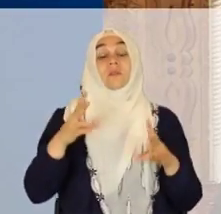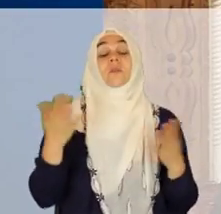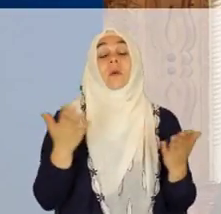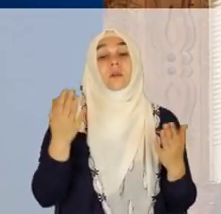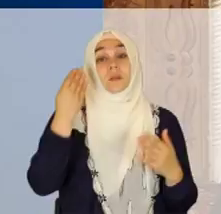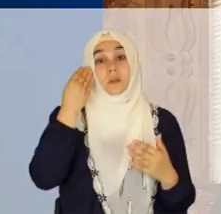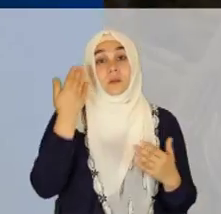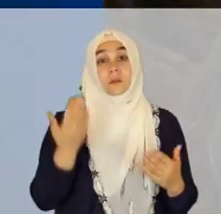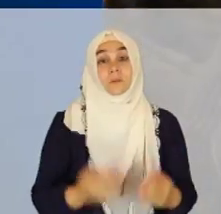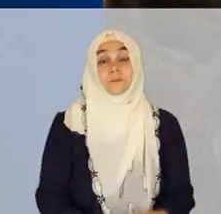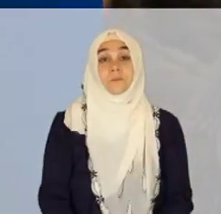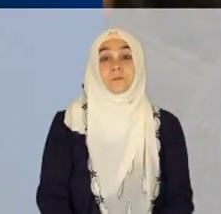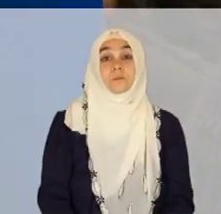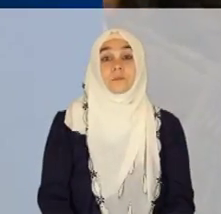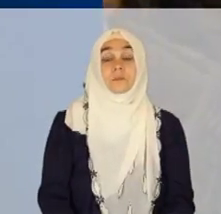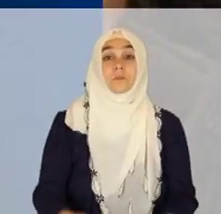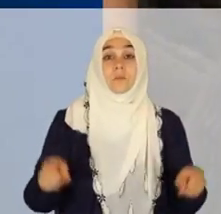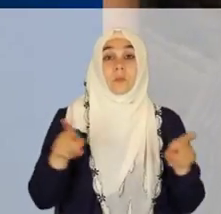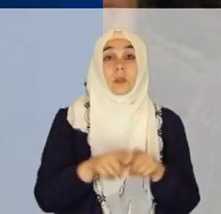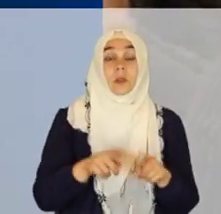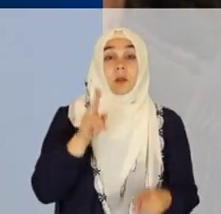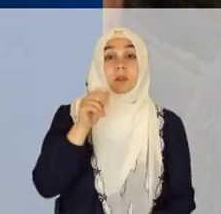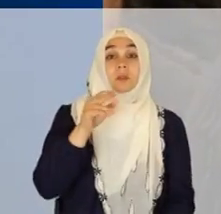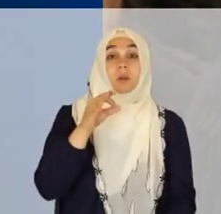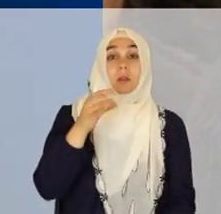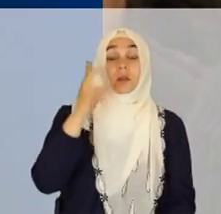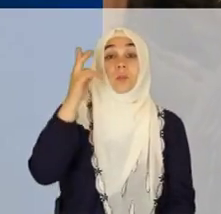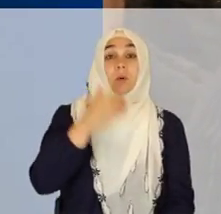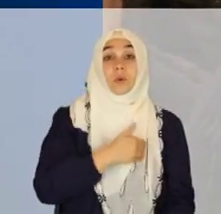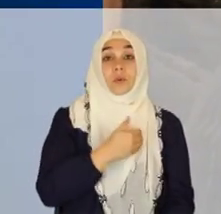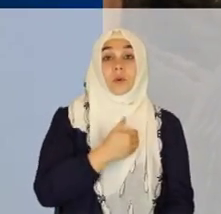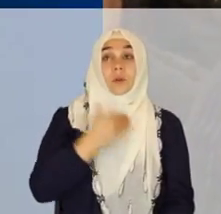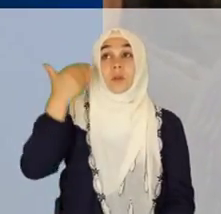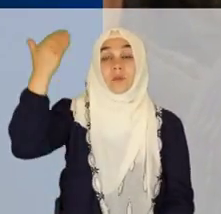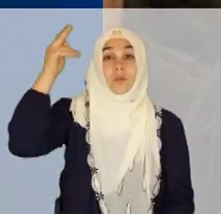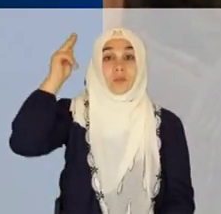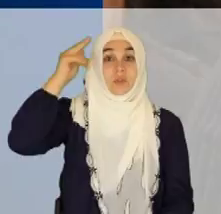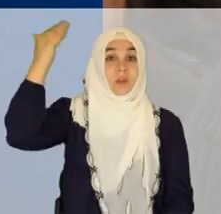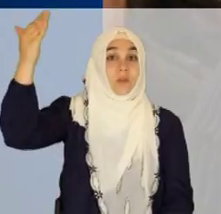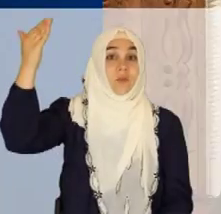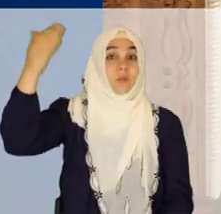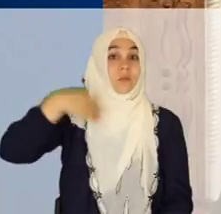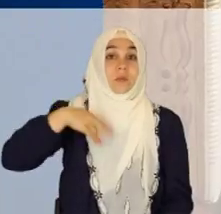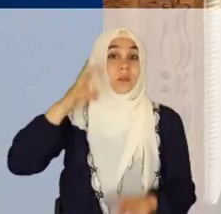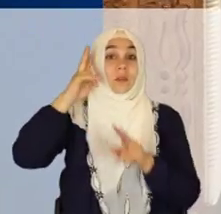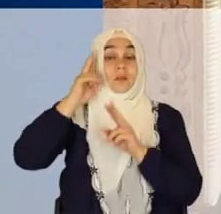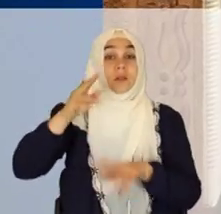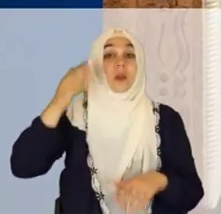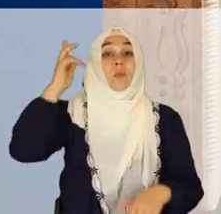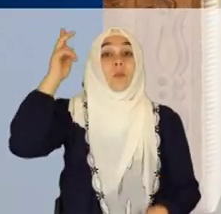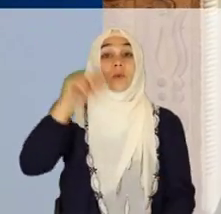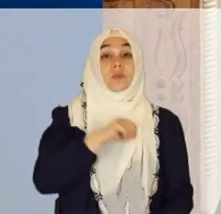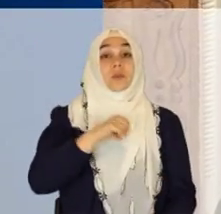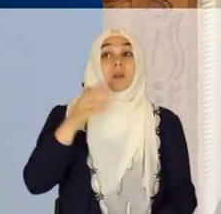bu? Bu degani qazoi qadar Allohning ilmiga bog'liq narsa. Allohning